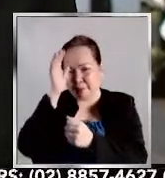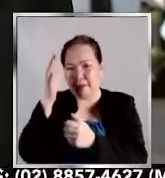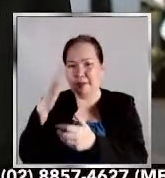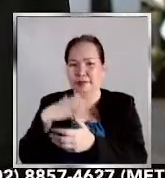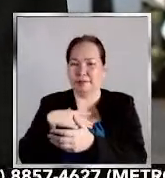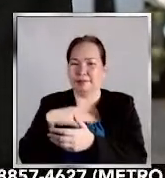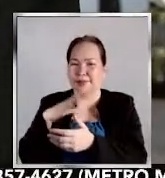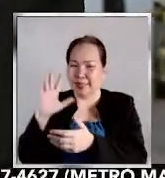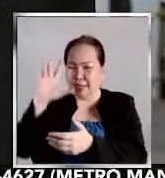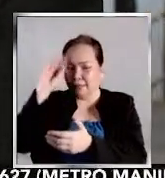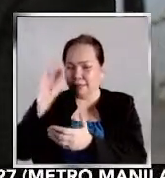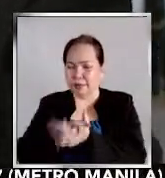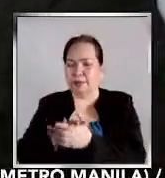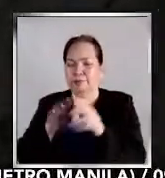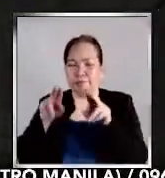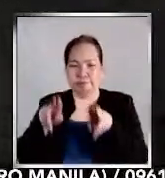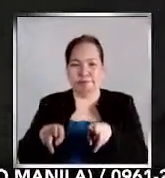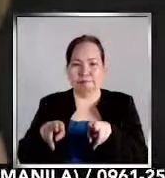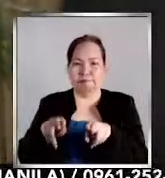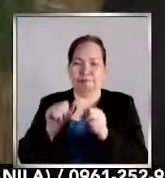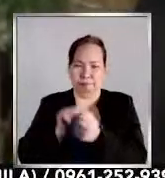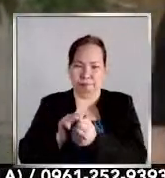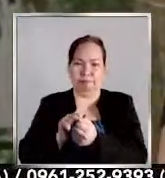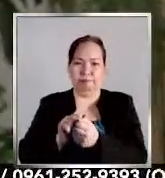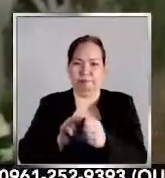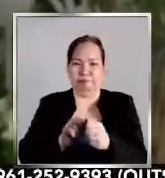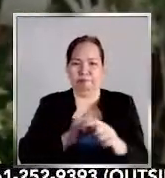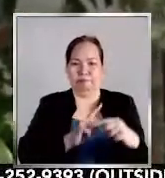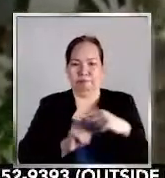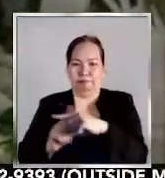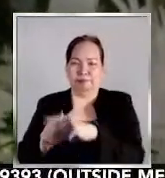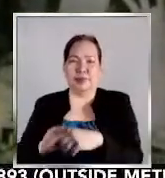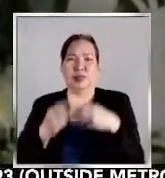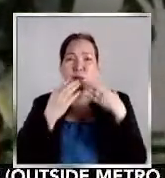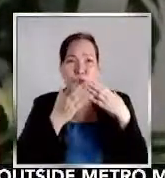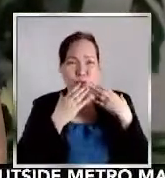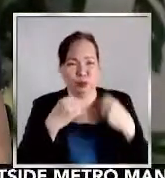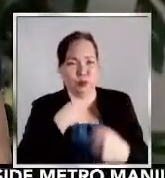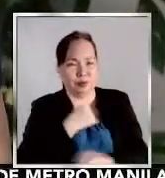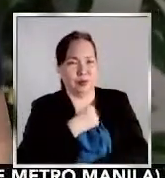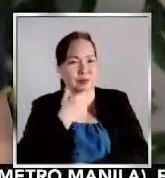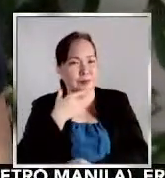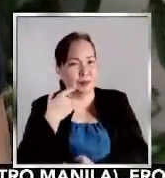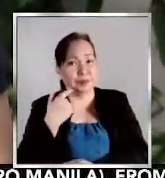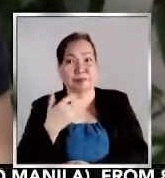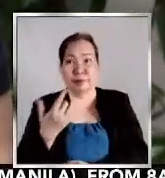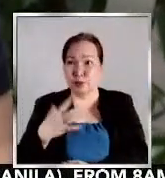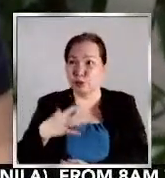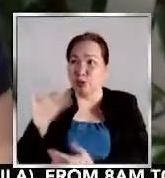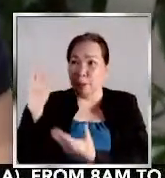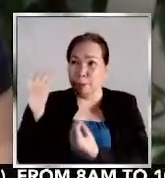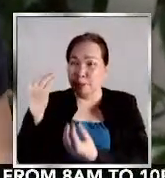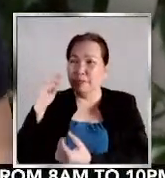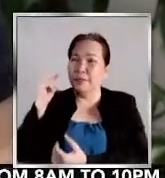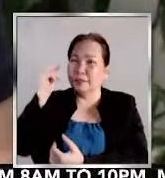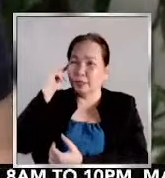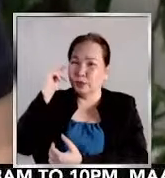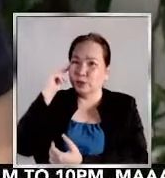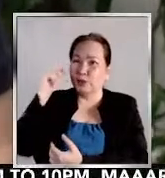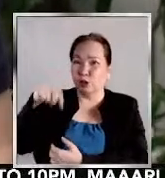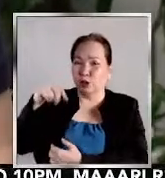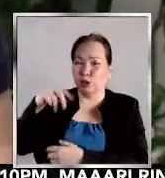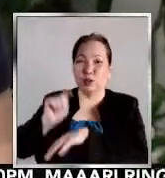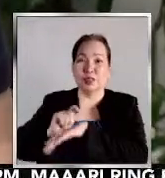FPJ. Maraming salamat po, Senator Grace. Nelson, yan muna ang latest dito sa Heritage Park sa Taguig. Balik sa iyo